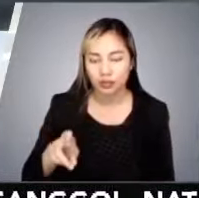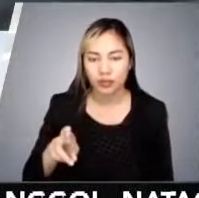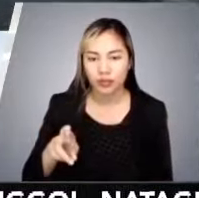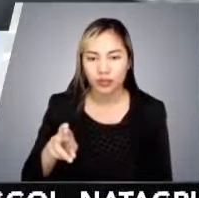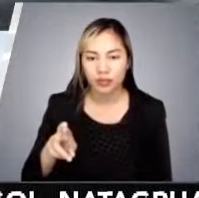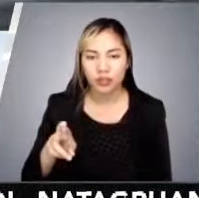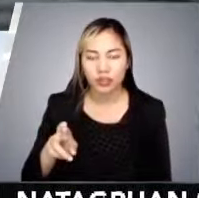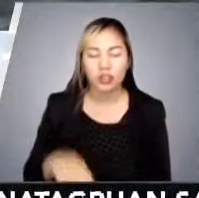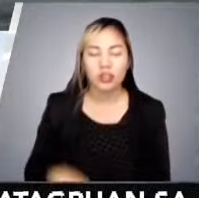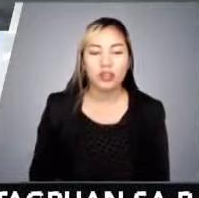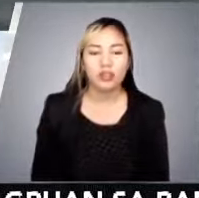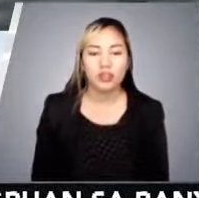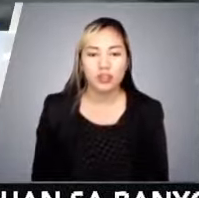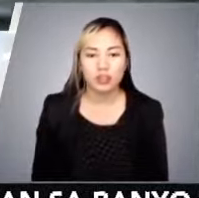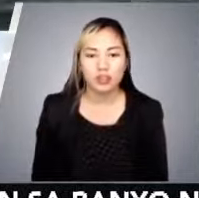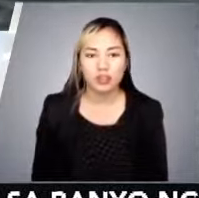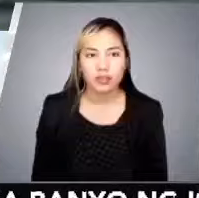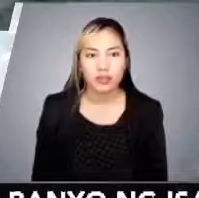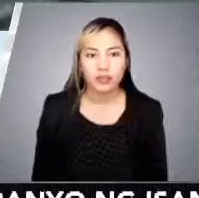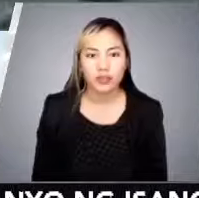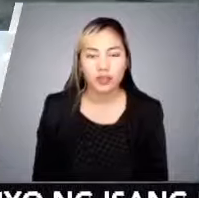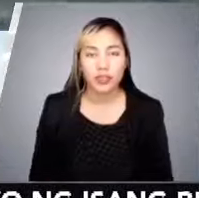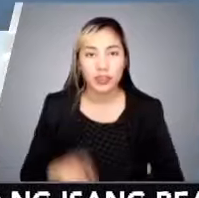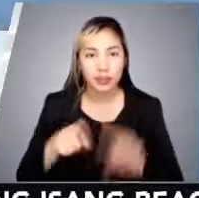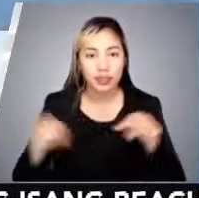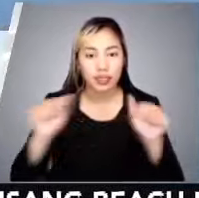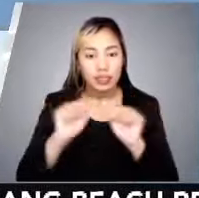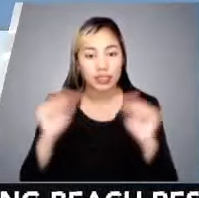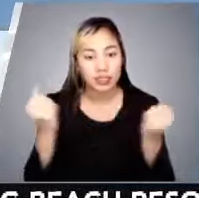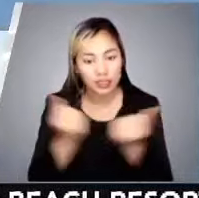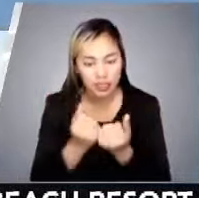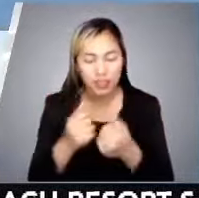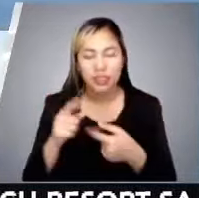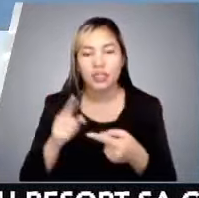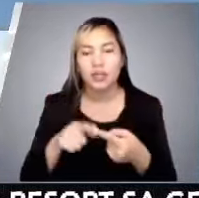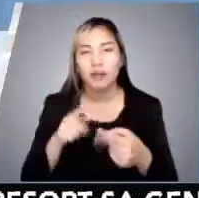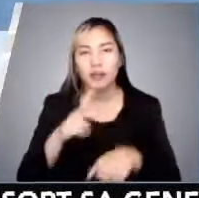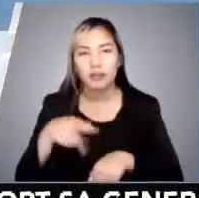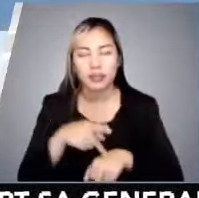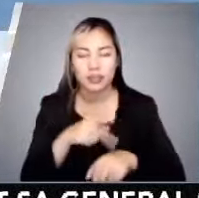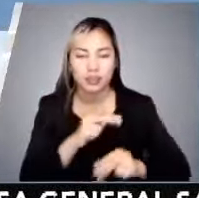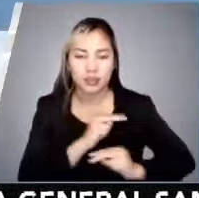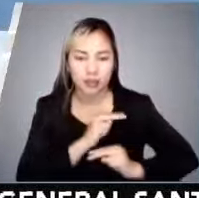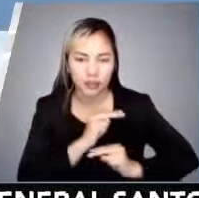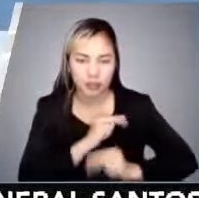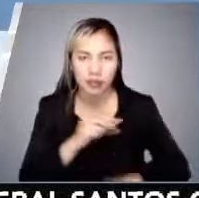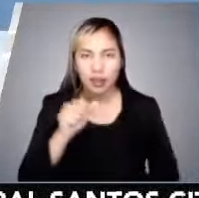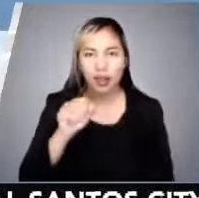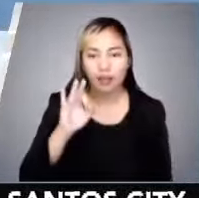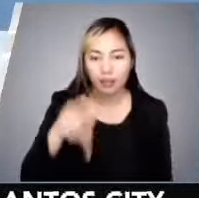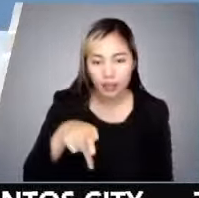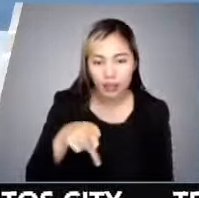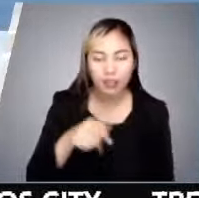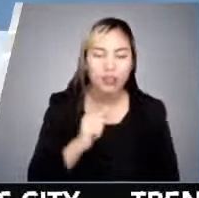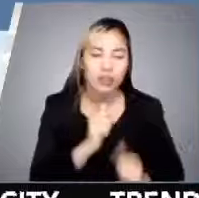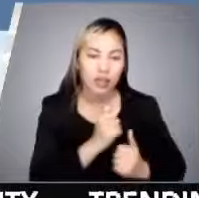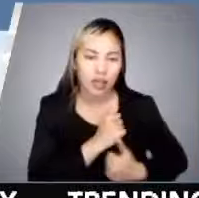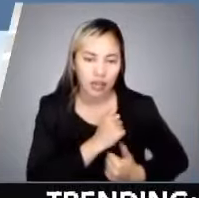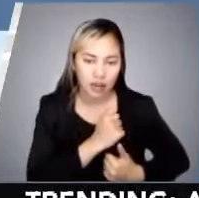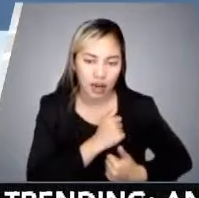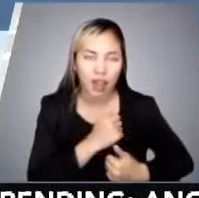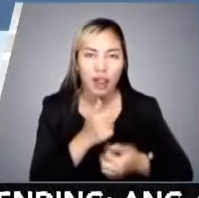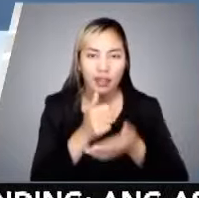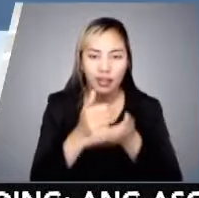ang assets mula sa iba't ibang ahensya gaya ng Philippine Navy at Armed Forces of the Philippines sa pagmonitor sa buong West Philippine